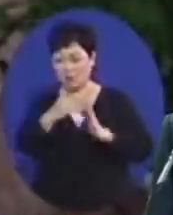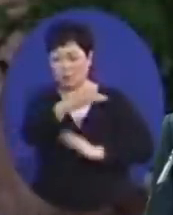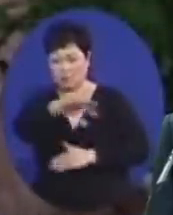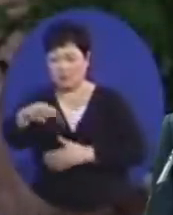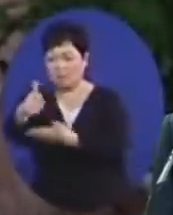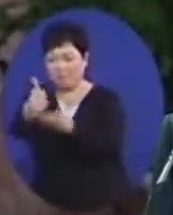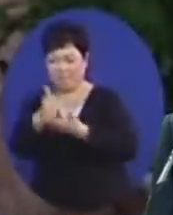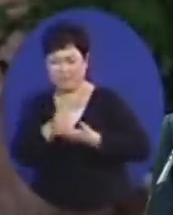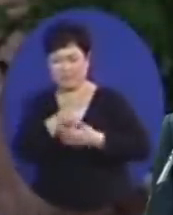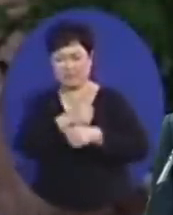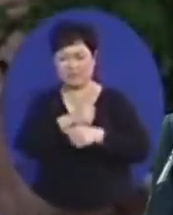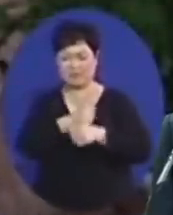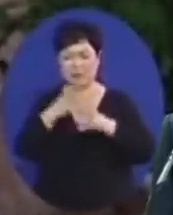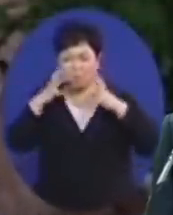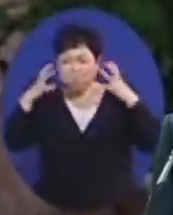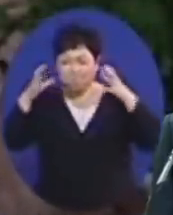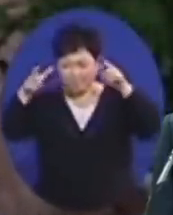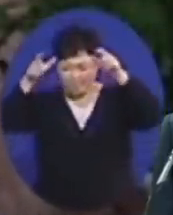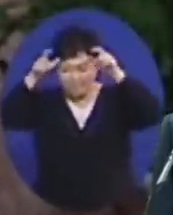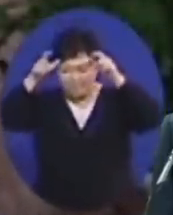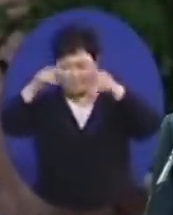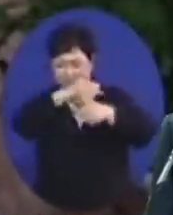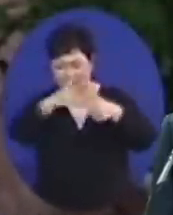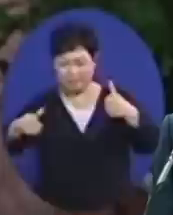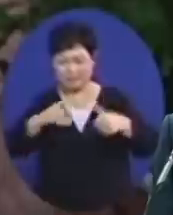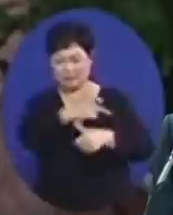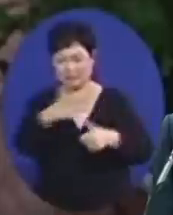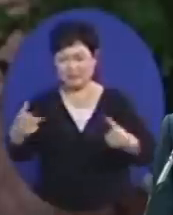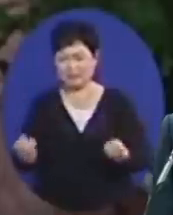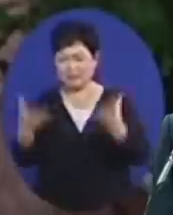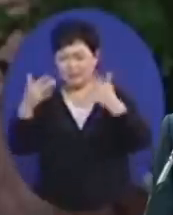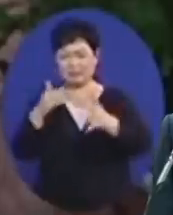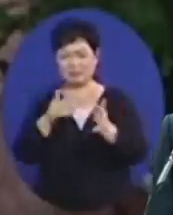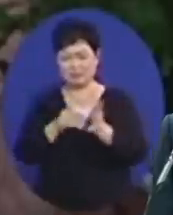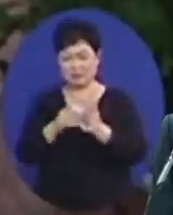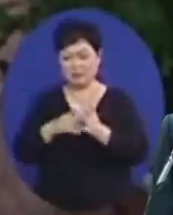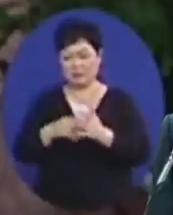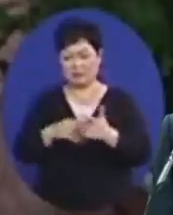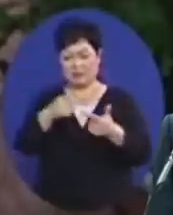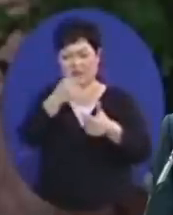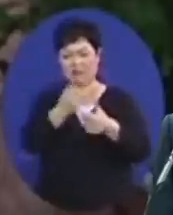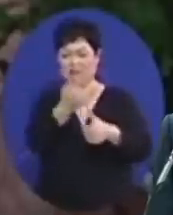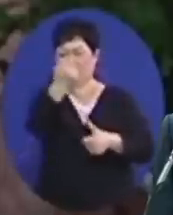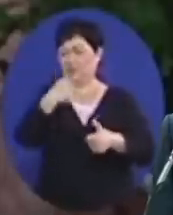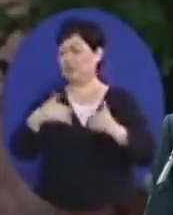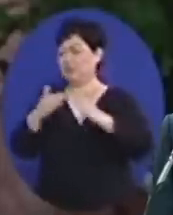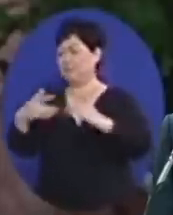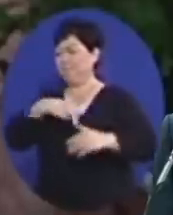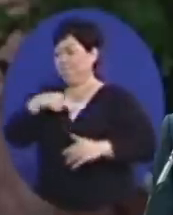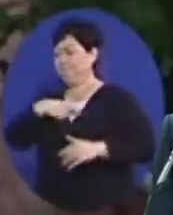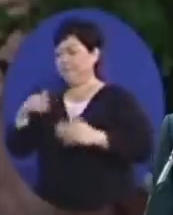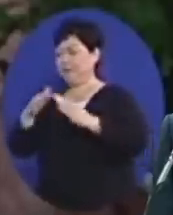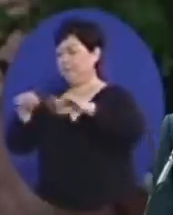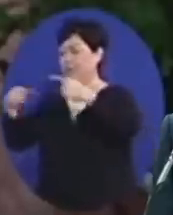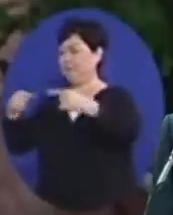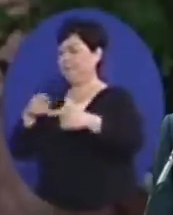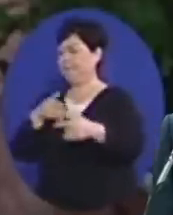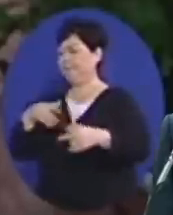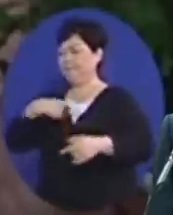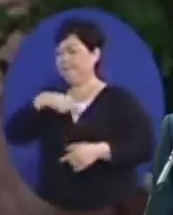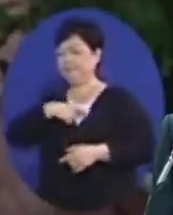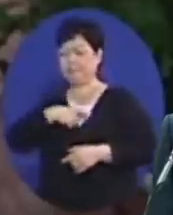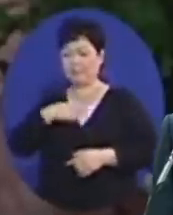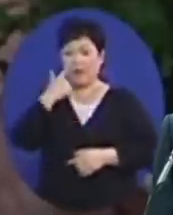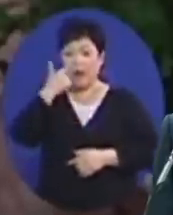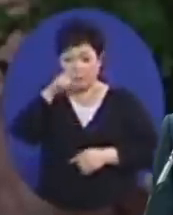청해서 살찐 송아지를 잡아 큰 잔치를 베풀어대. 그 노해서 난 집에 안 들어간다. 나는 이 집에 안 들어가겠다. 그 아버지가 나와서